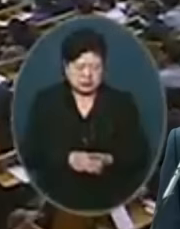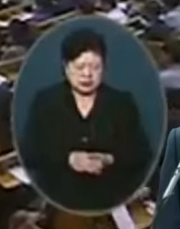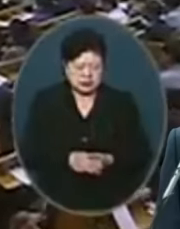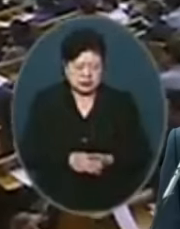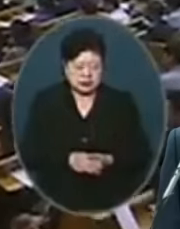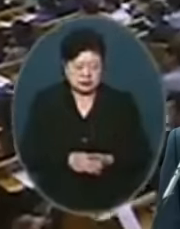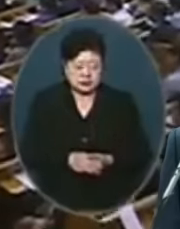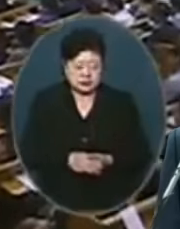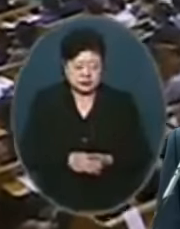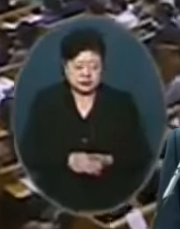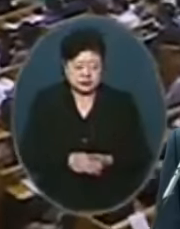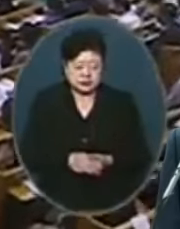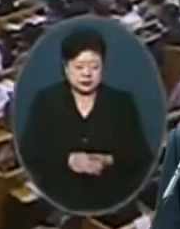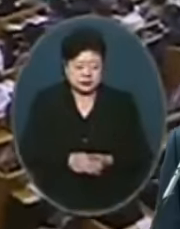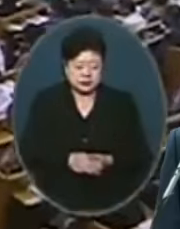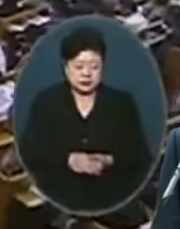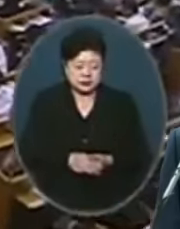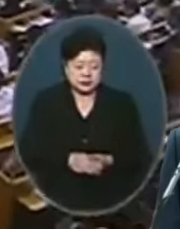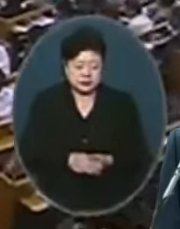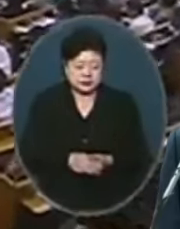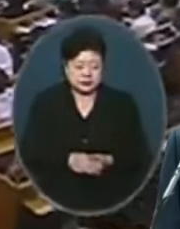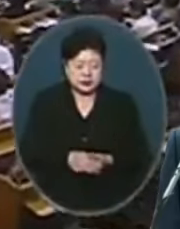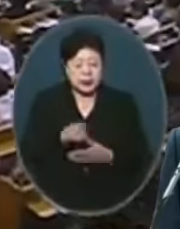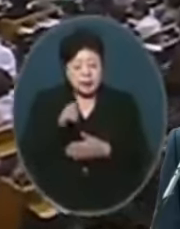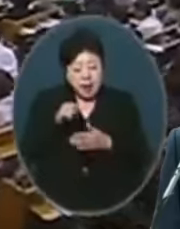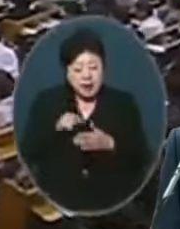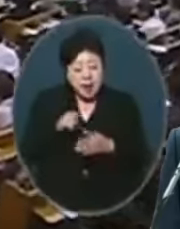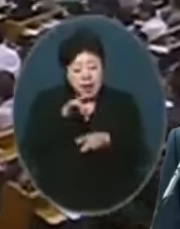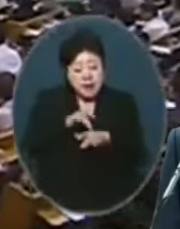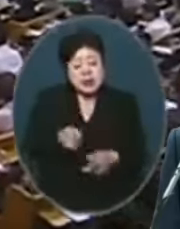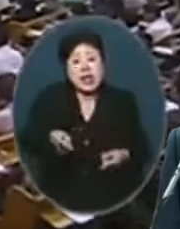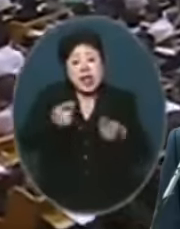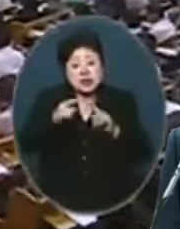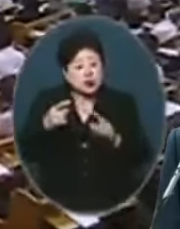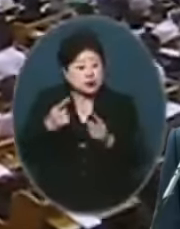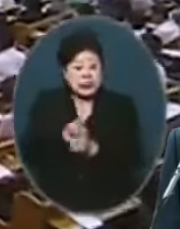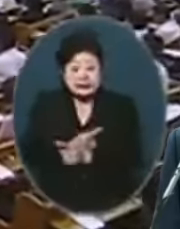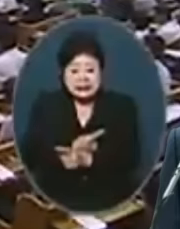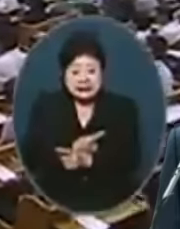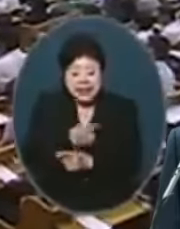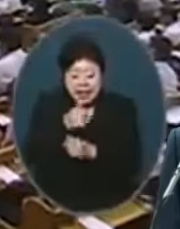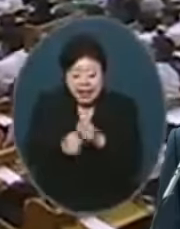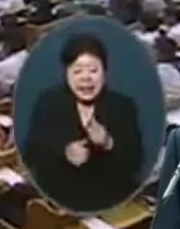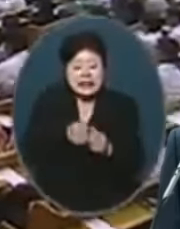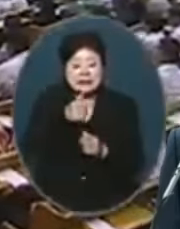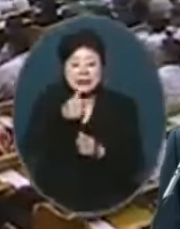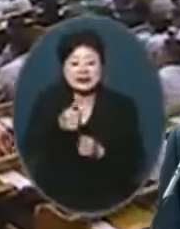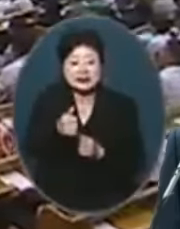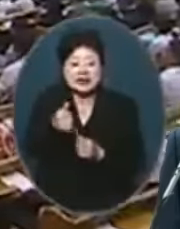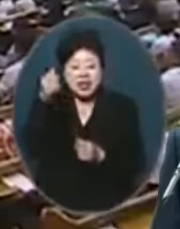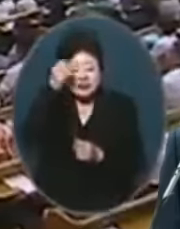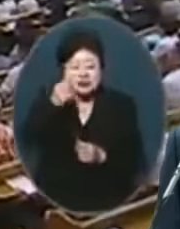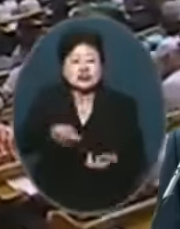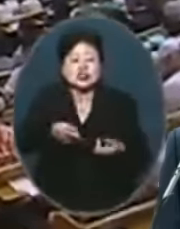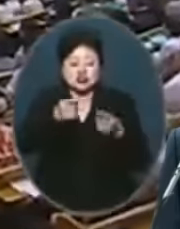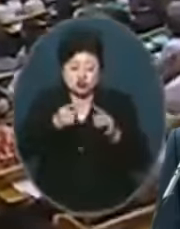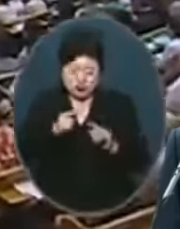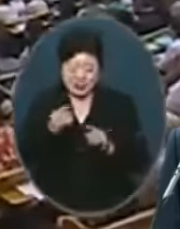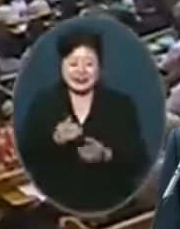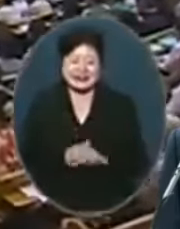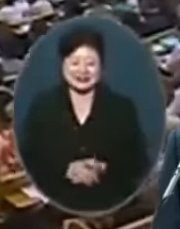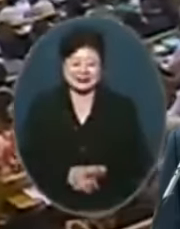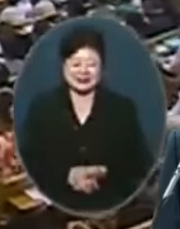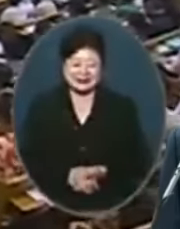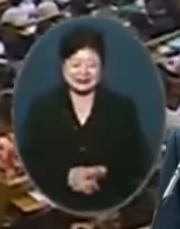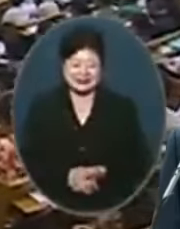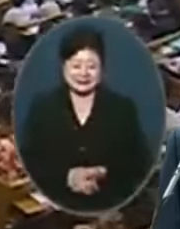원하고 있는 것입니다. 우리 마음에 마귀가 들어오는 대신에 하나님의 성령이 들어오셔야 되는 것입니다.